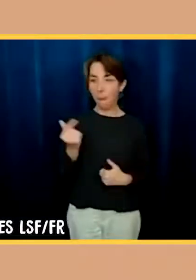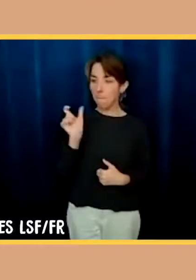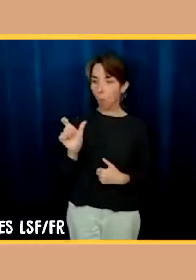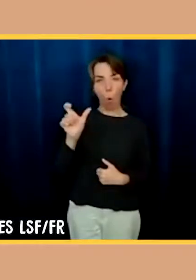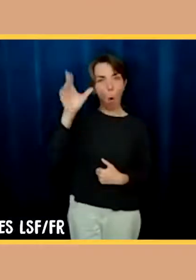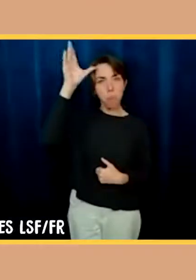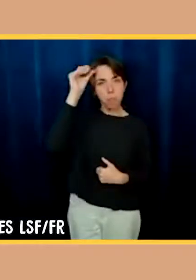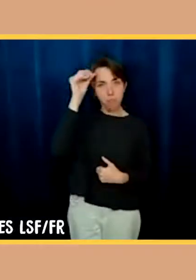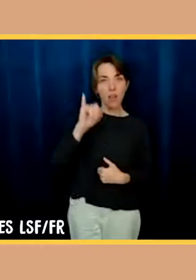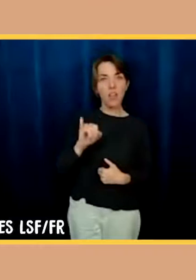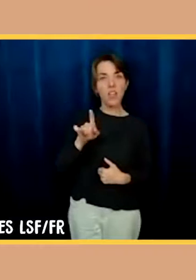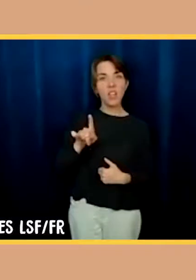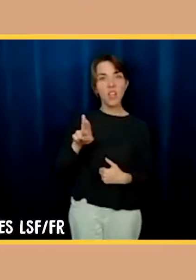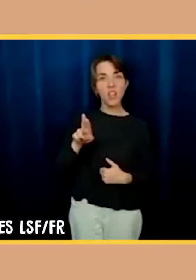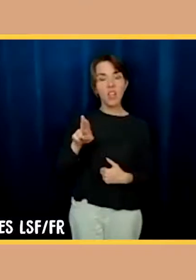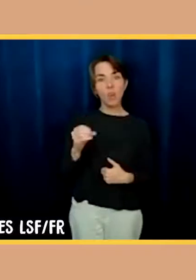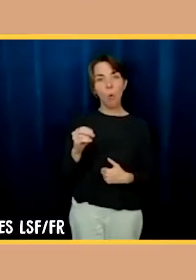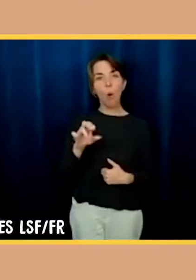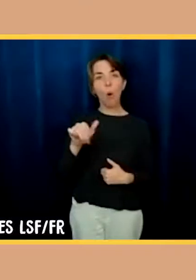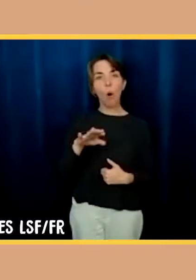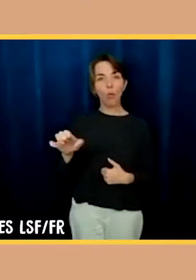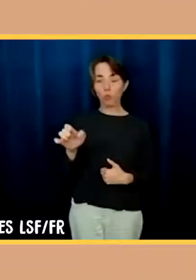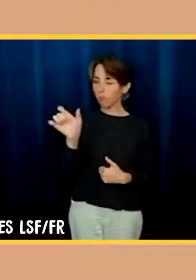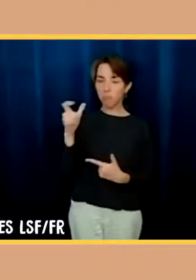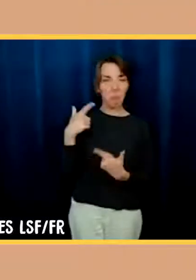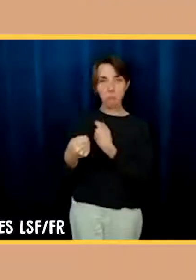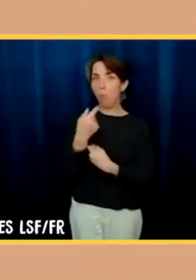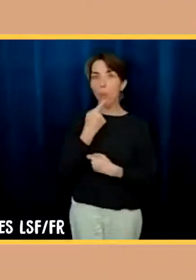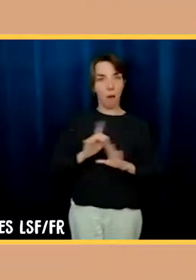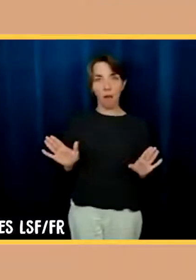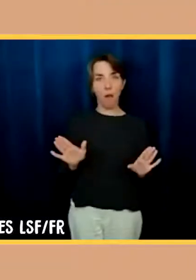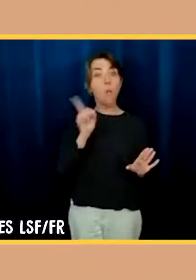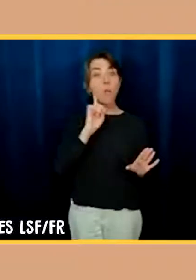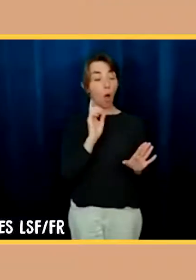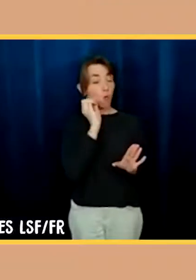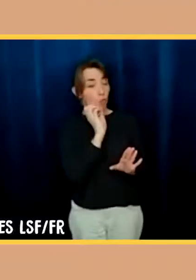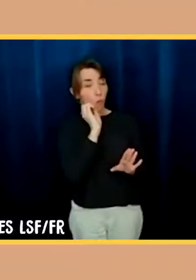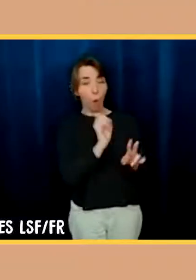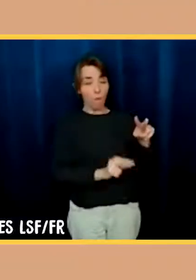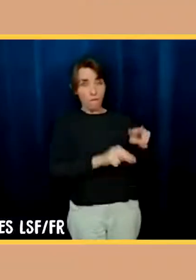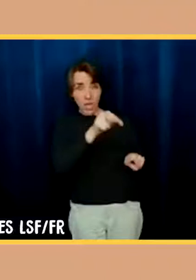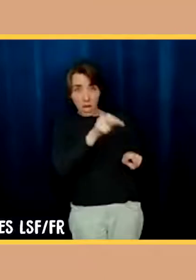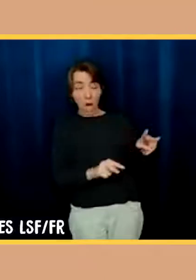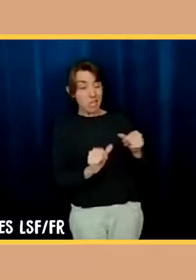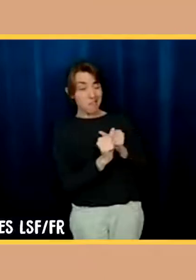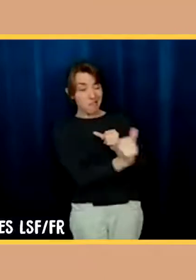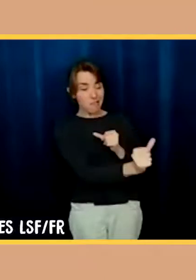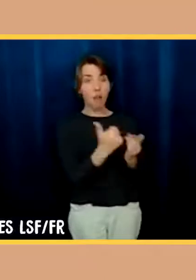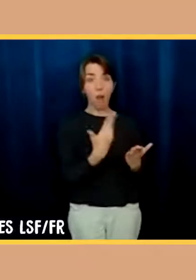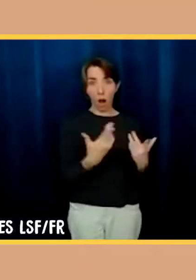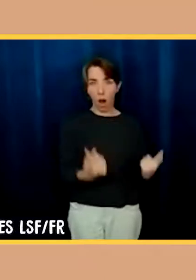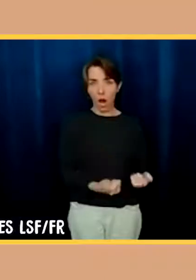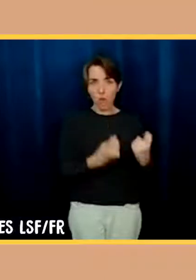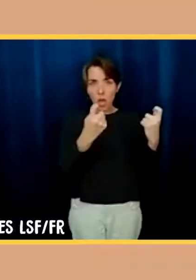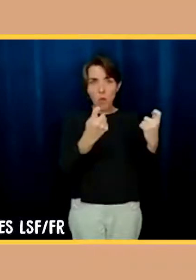que souvent, ce sont dans les villages qui n'ont pas accès à l'éducation religieuse telle